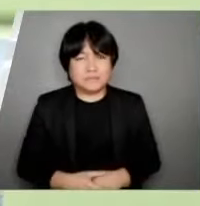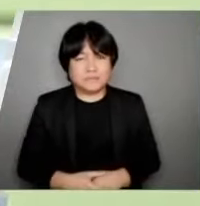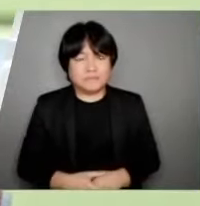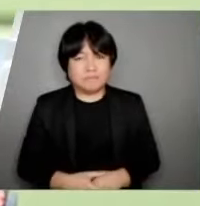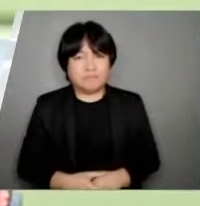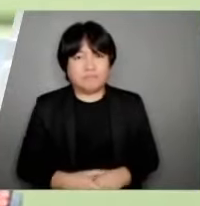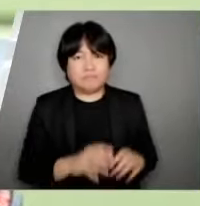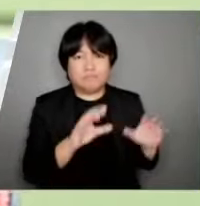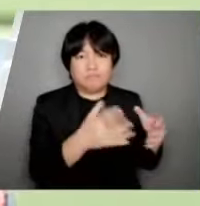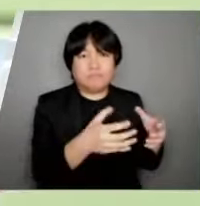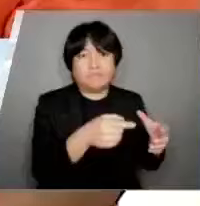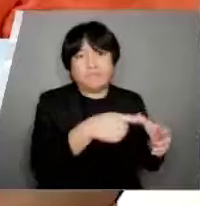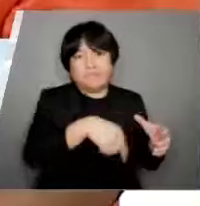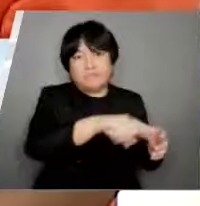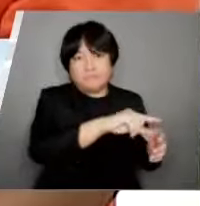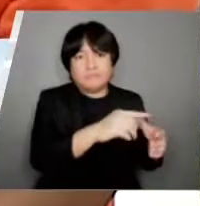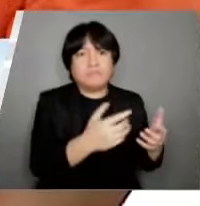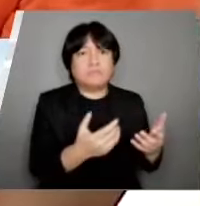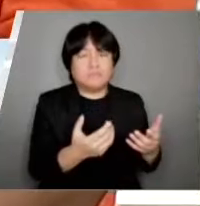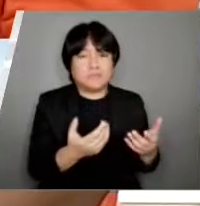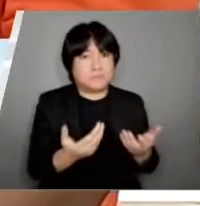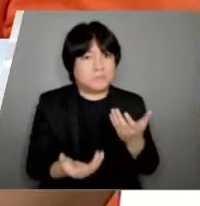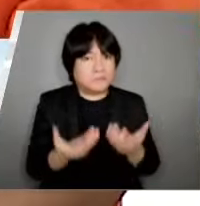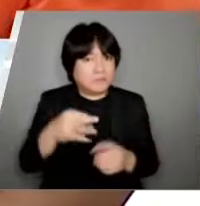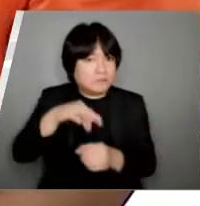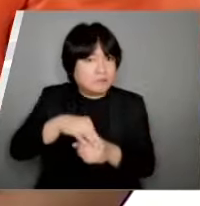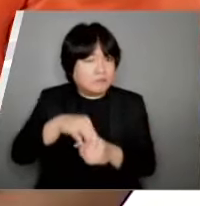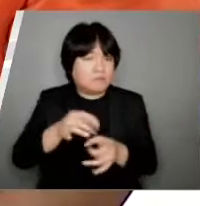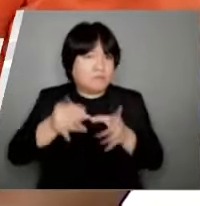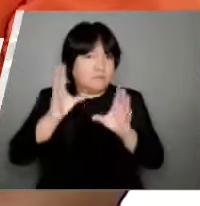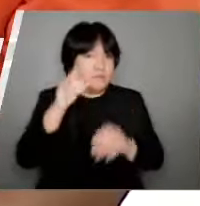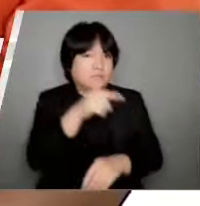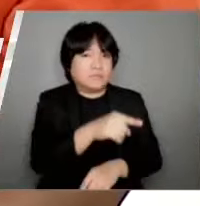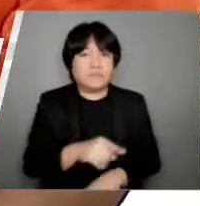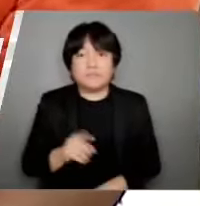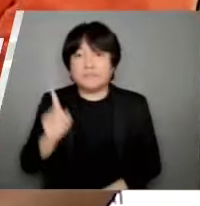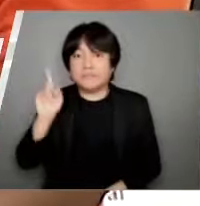this coming elections. Kayo daw po ay involved sa robbery hold-up?